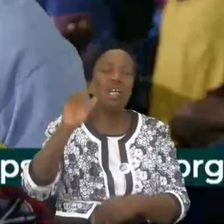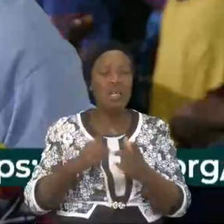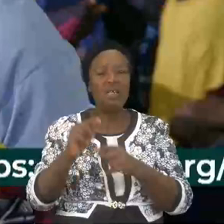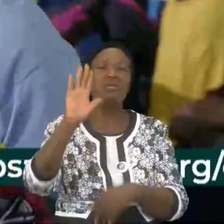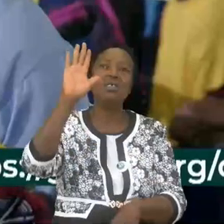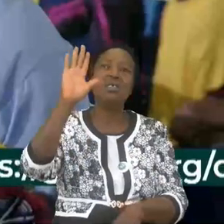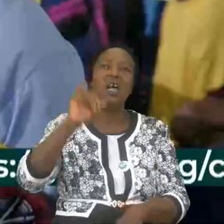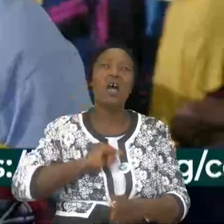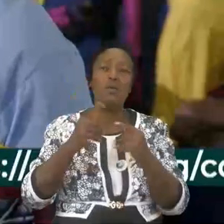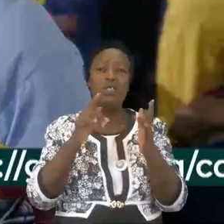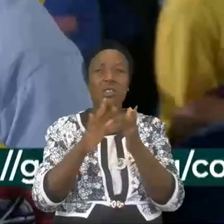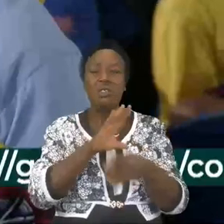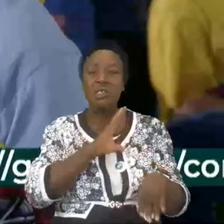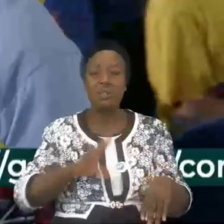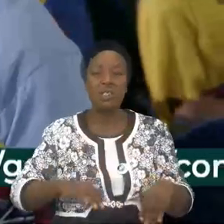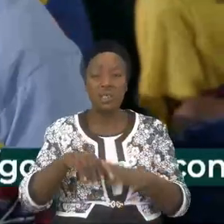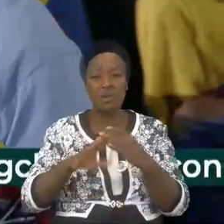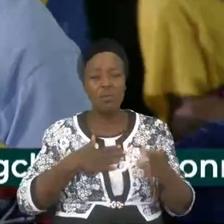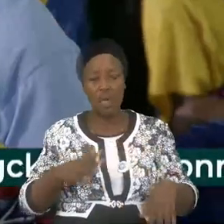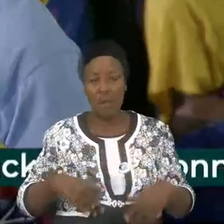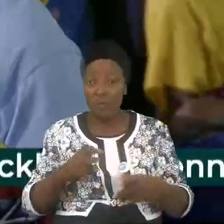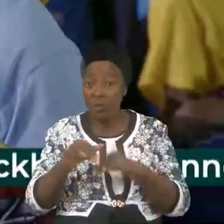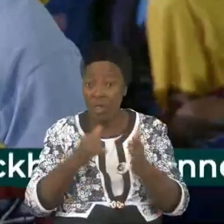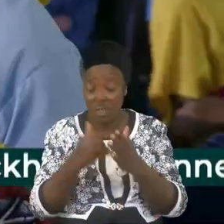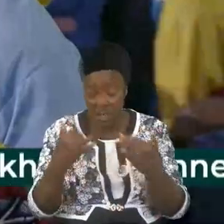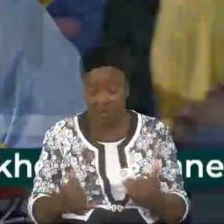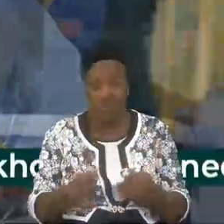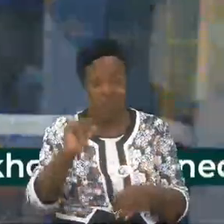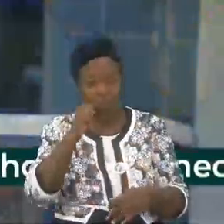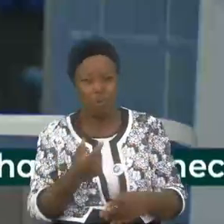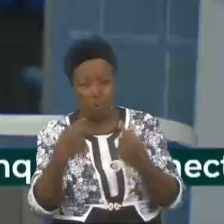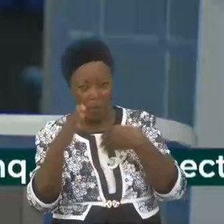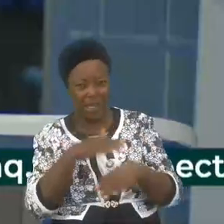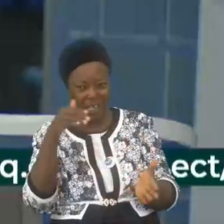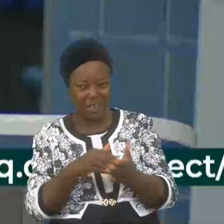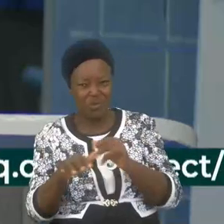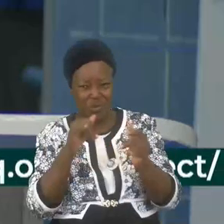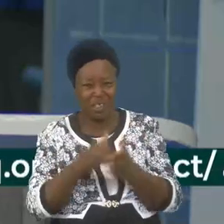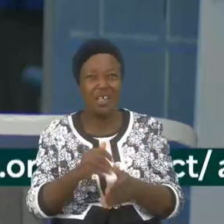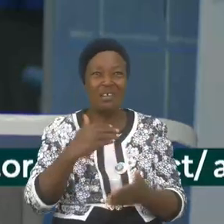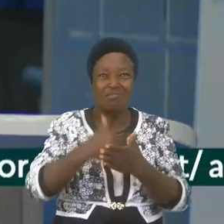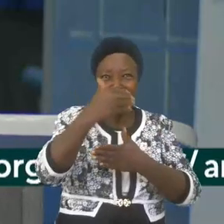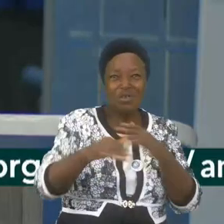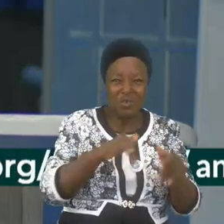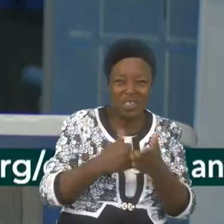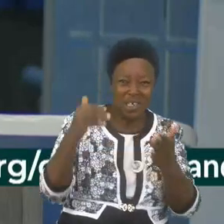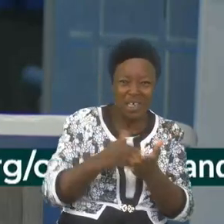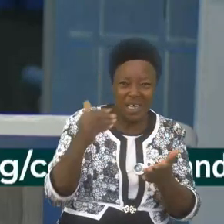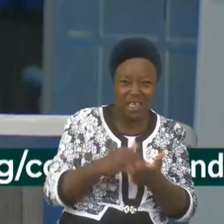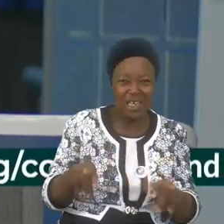prière. Parce que l'homme de Dieu revient très bientôt pour prier pour les différents cas de